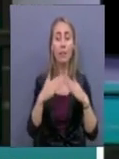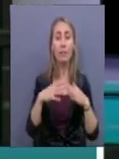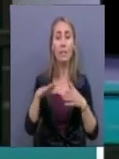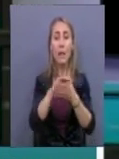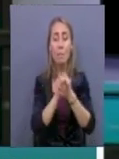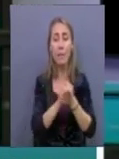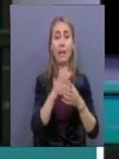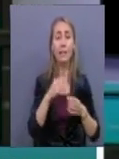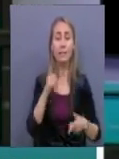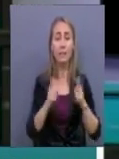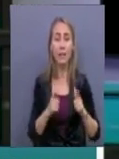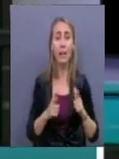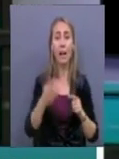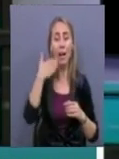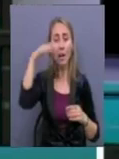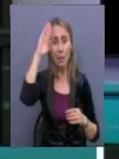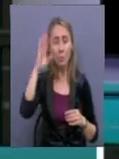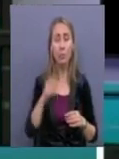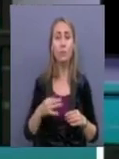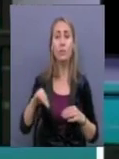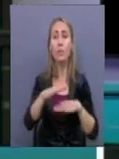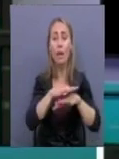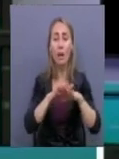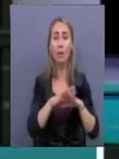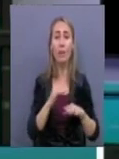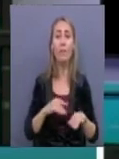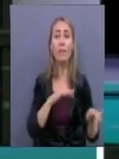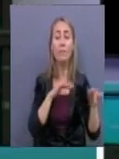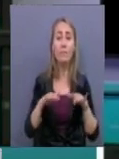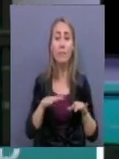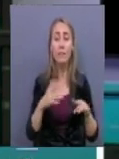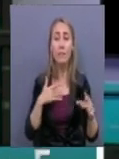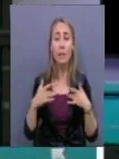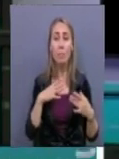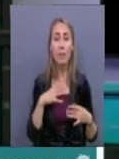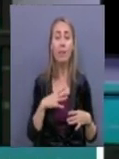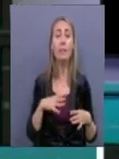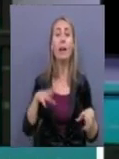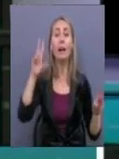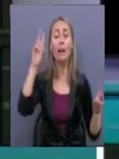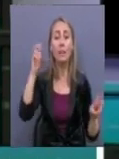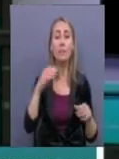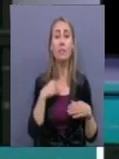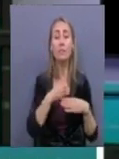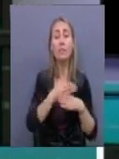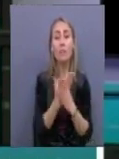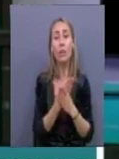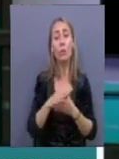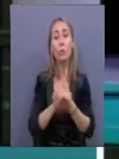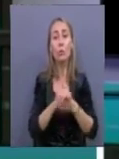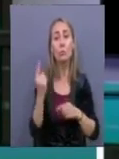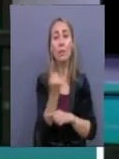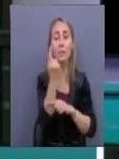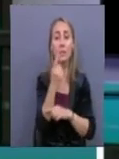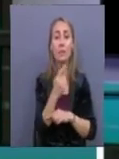облыстық деңгейде қазақ мәдениетін паш еткен думанды той өтті. Ынтымақ пен ырыстың, достық пен татулықтың нышанына айналған Қазақстан халқы